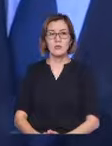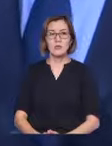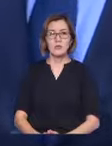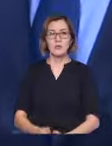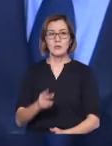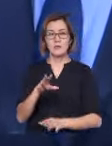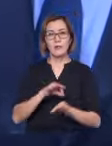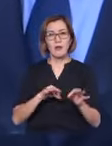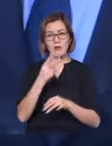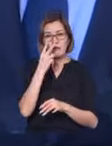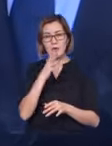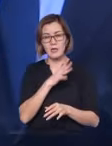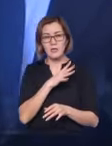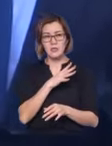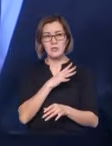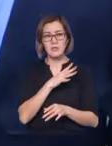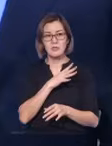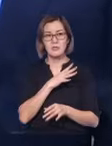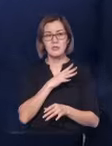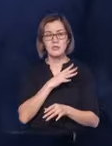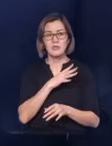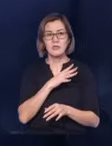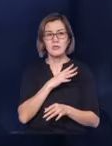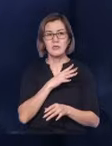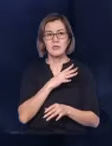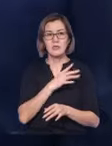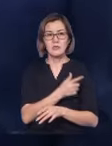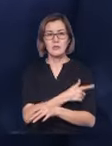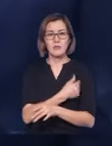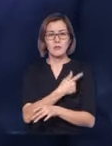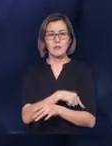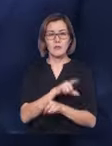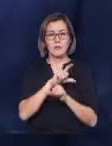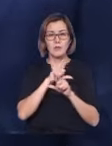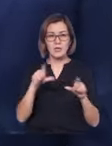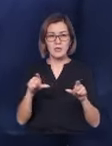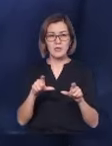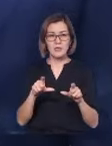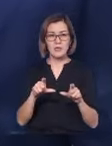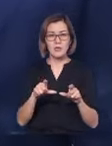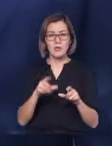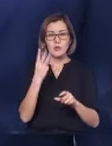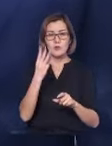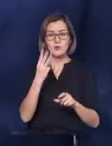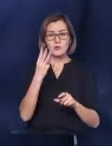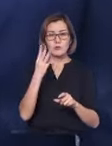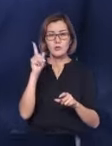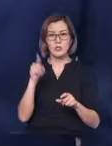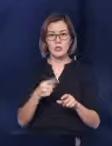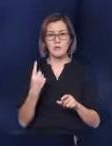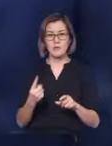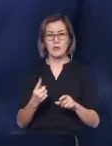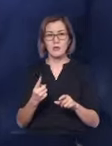шықты проектіна. Енді типовый поликлиника болғаннан кейін зданияның үштен бір бөлігі қазір қолданылмайтын екен, зал екен. Енді